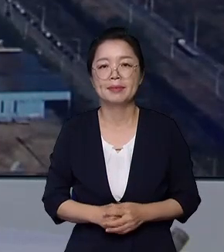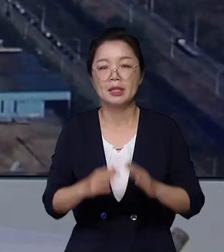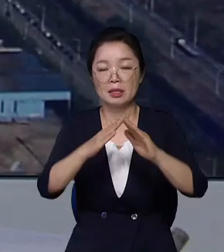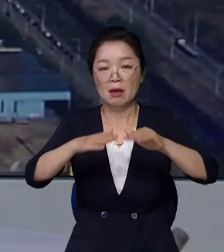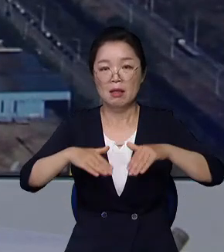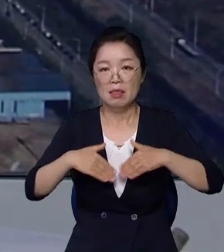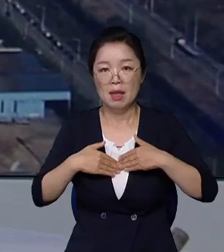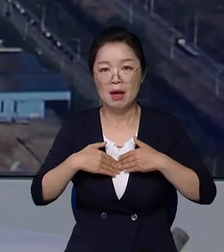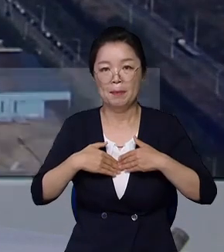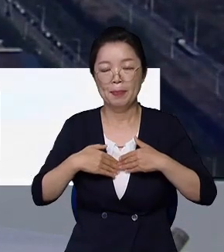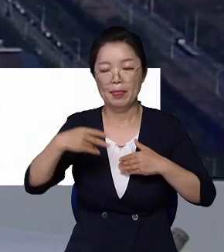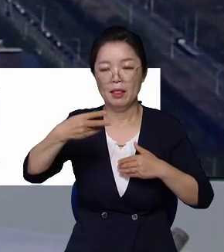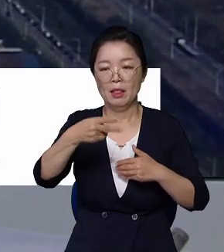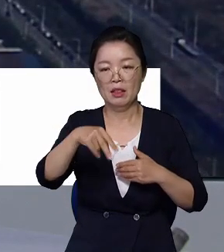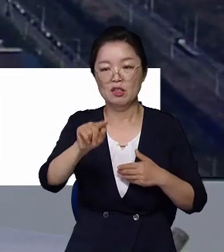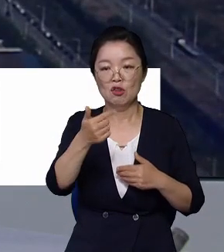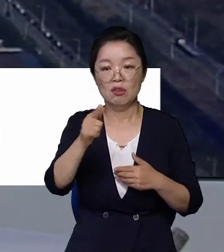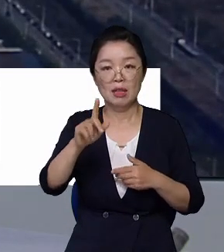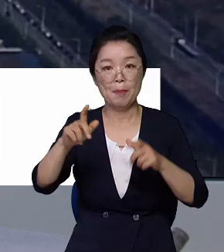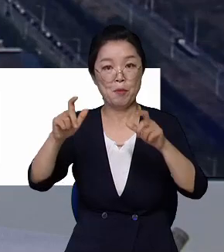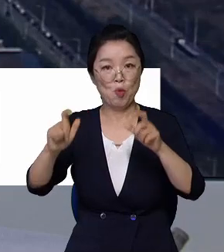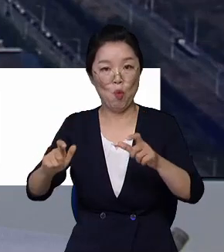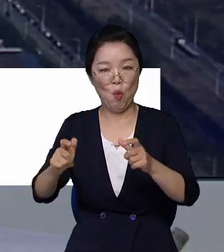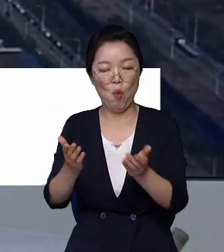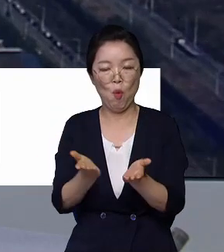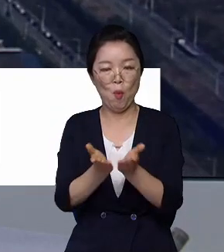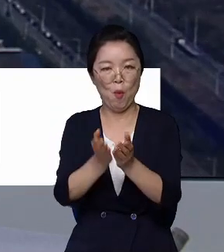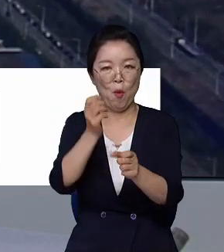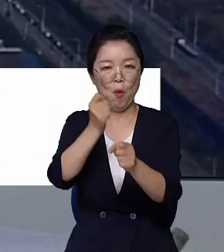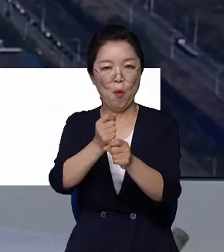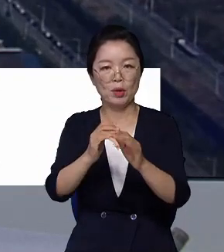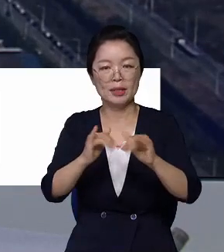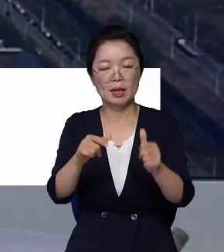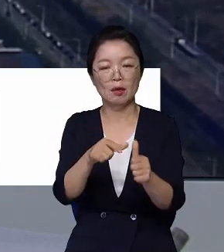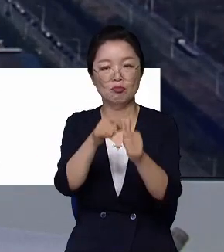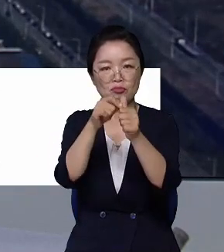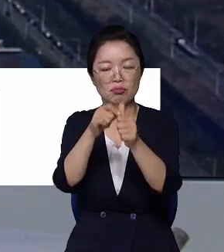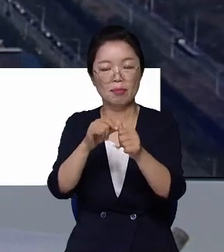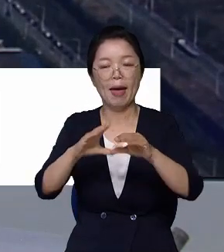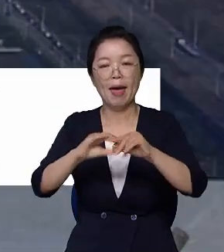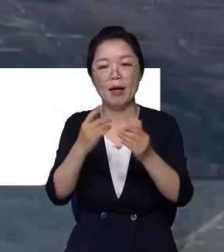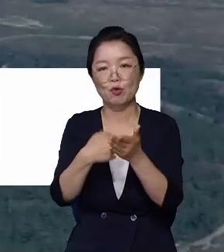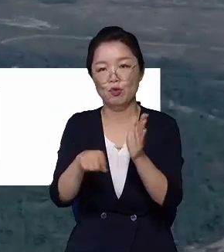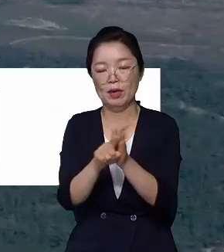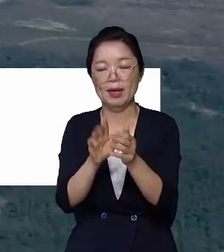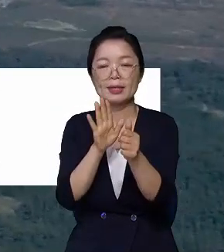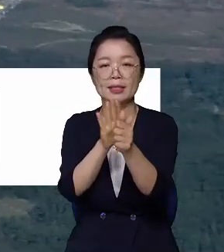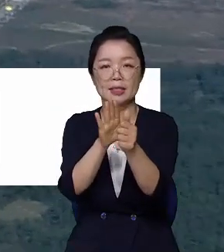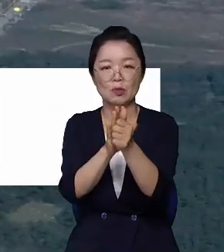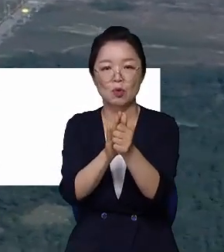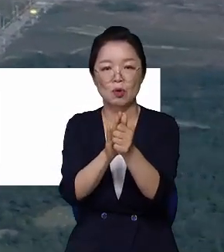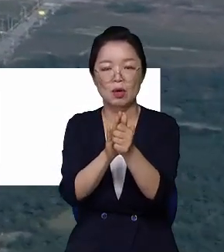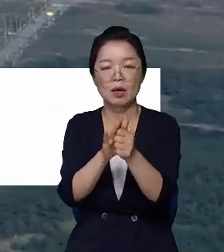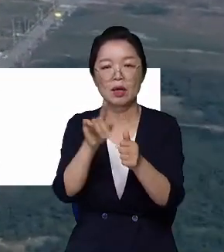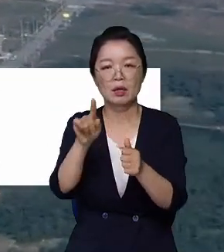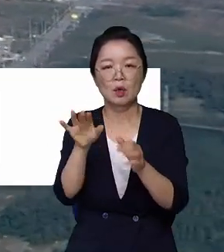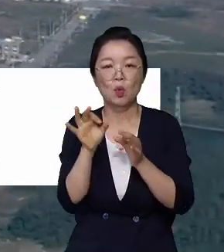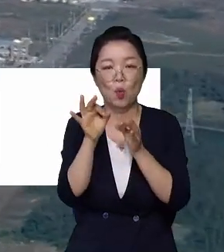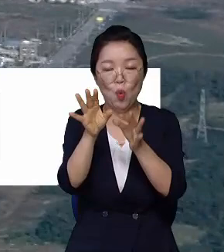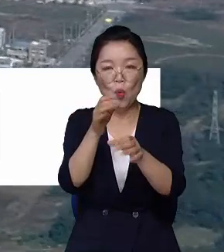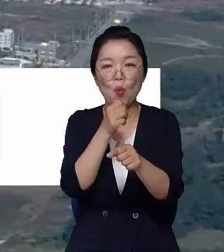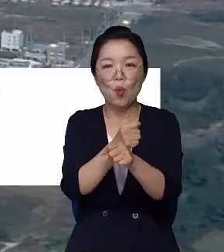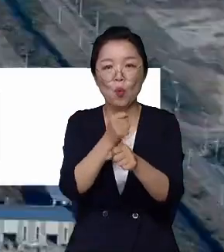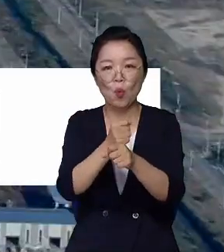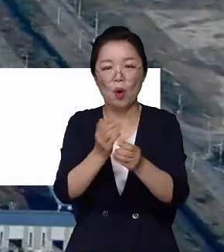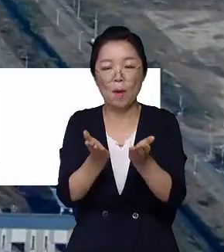전남 서남권의 조선산업 구인난 해소를 위해 지원이 확대됩니다. 전라남도는 39억 8천만 원을 들여